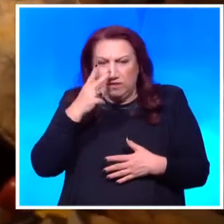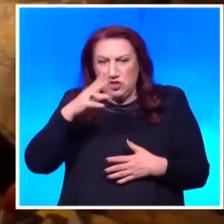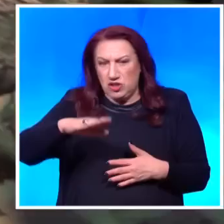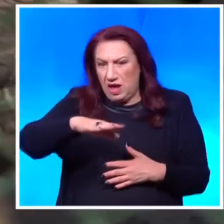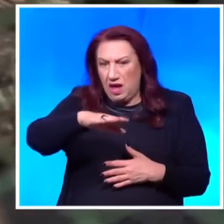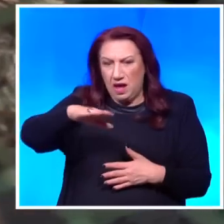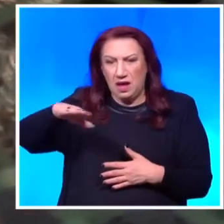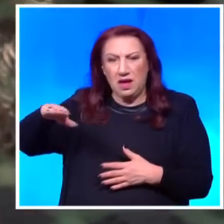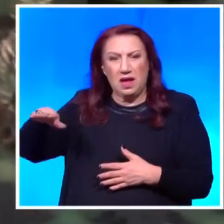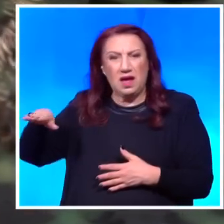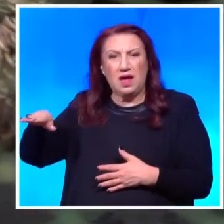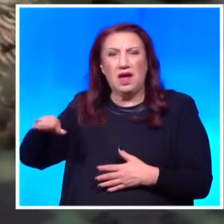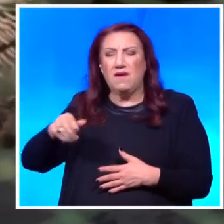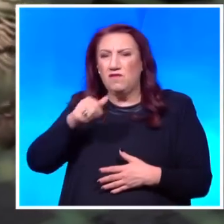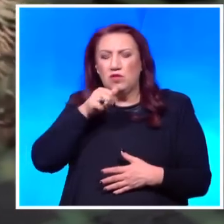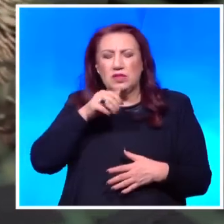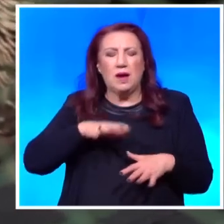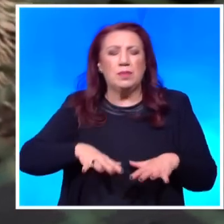докато.